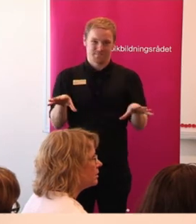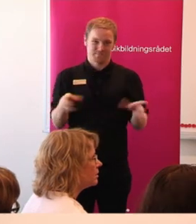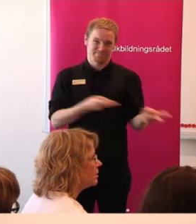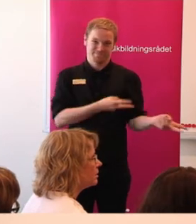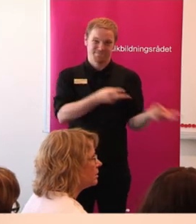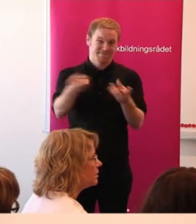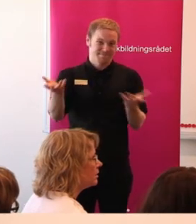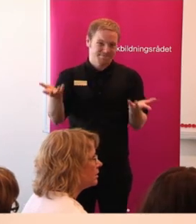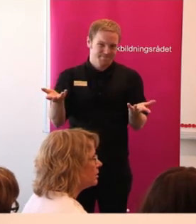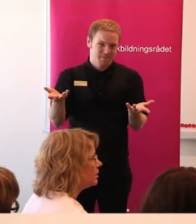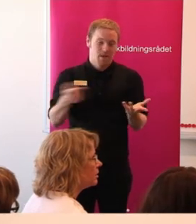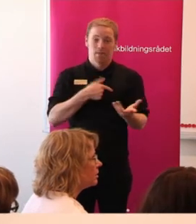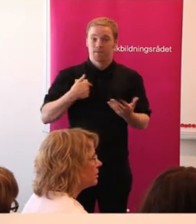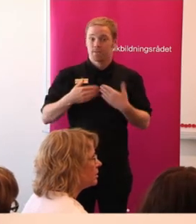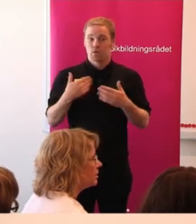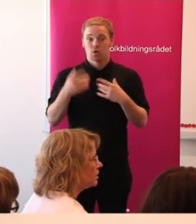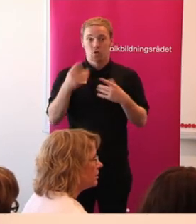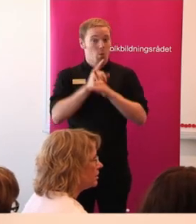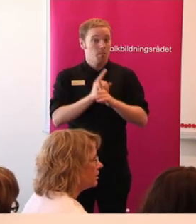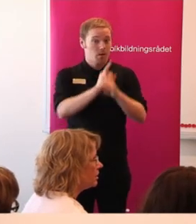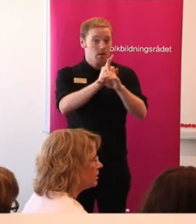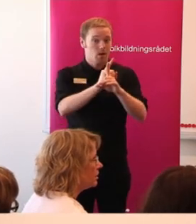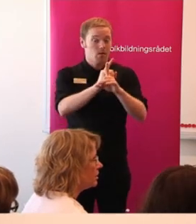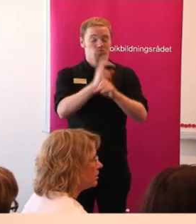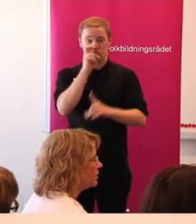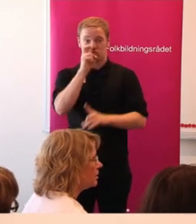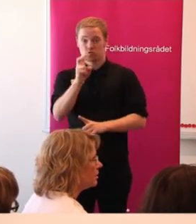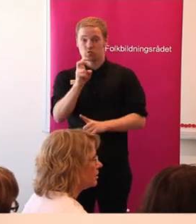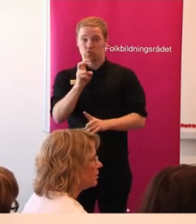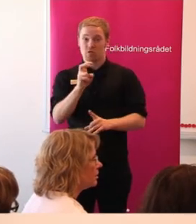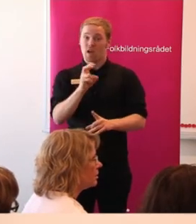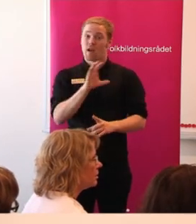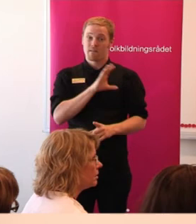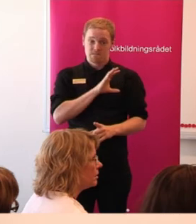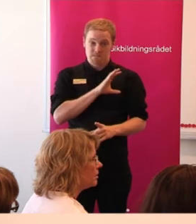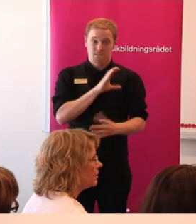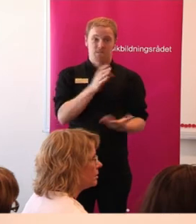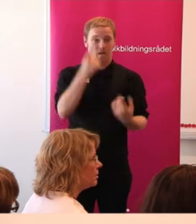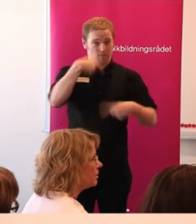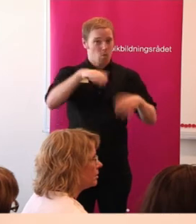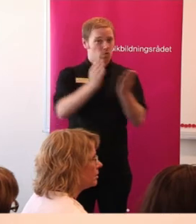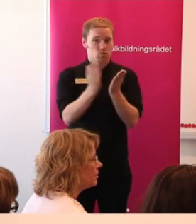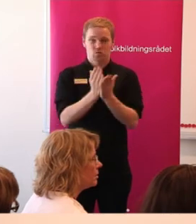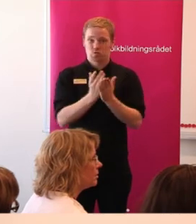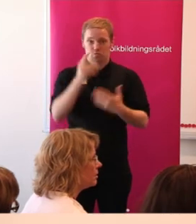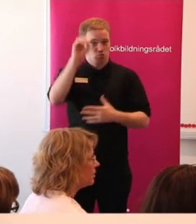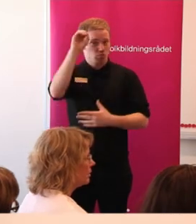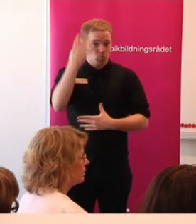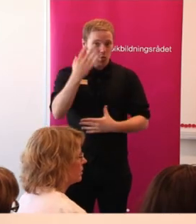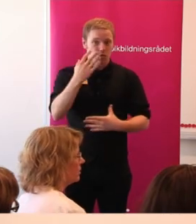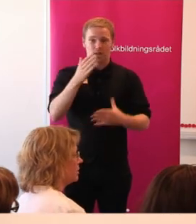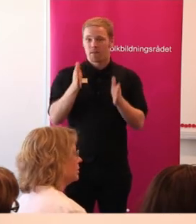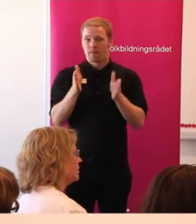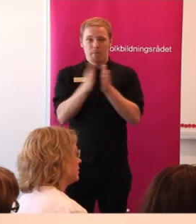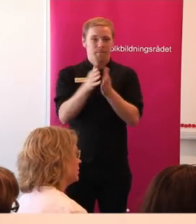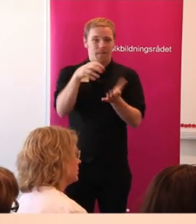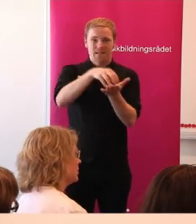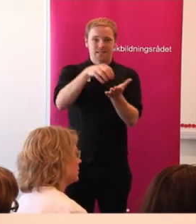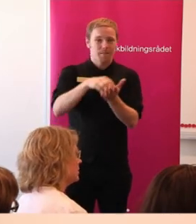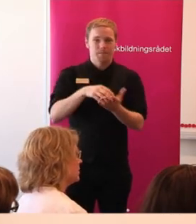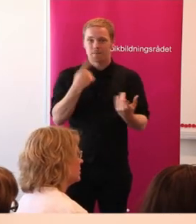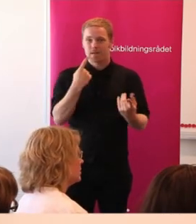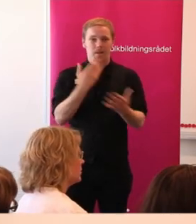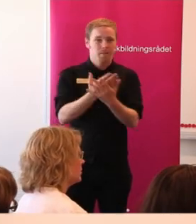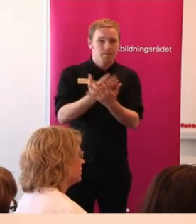gör uppföljningar. Vissa folkhögskolor är fantastiskt duktiga på att vara på samhällets alla arenor. Mm. Andra är lite mer